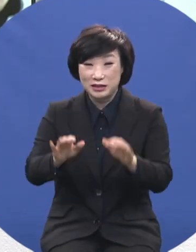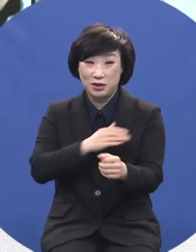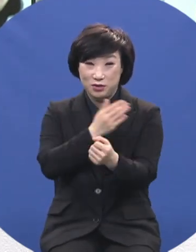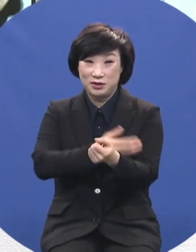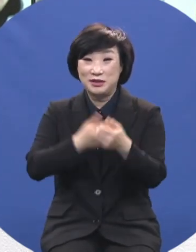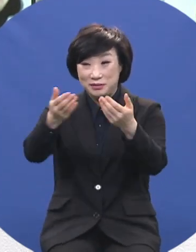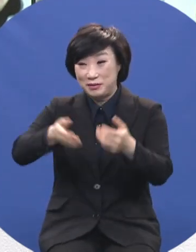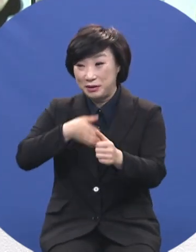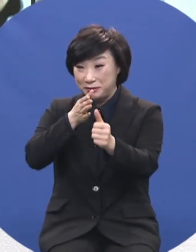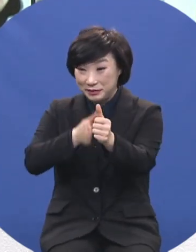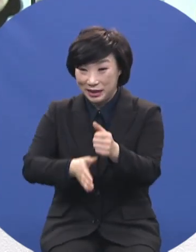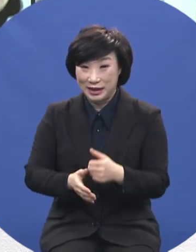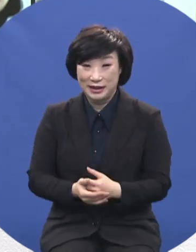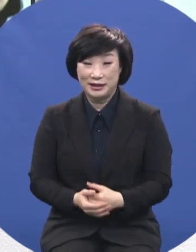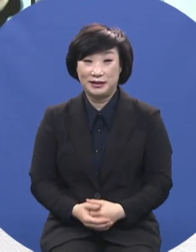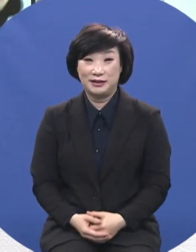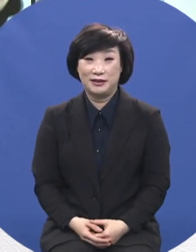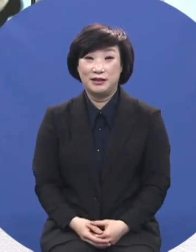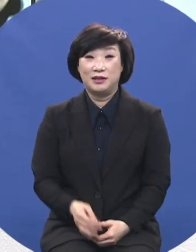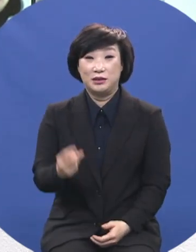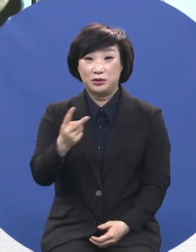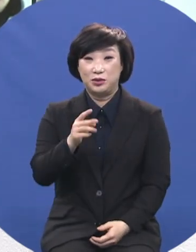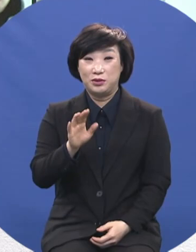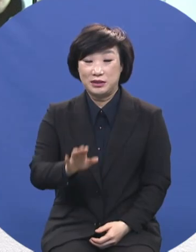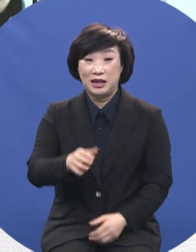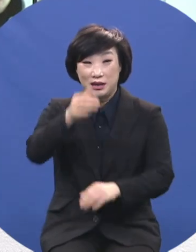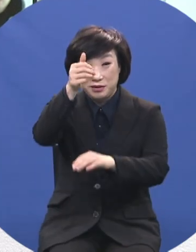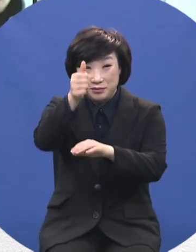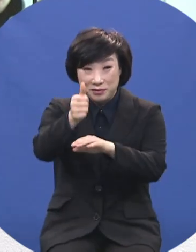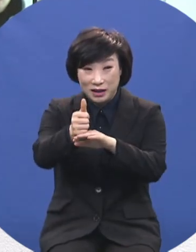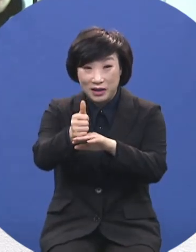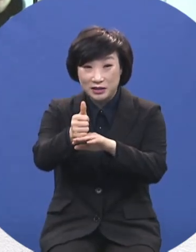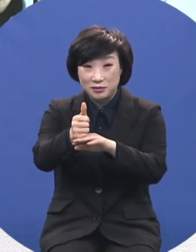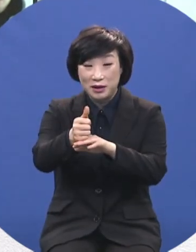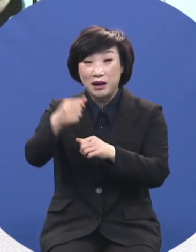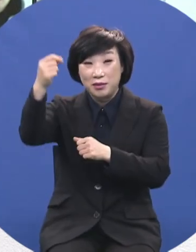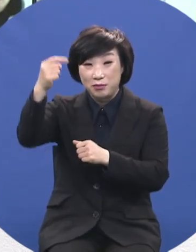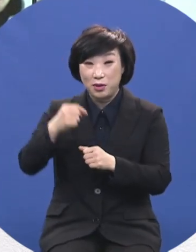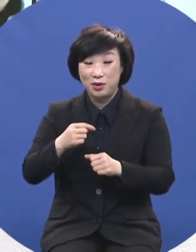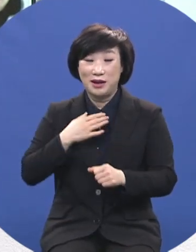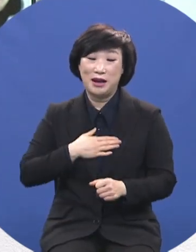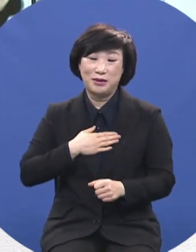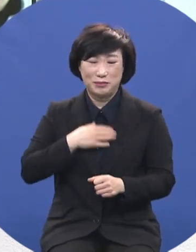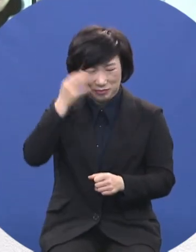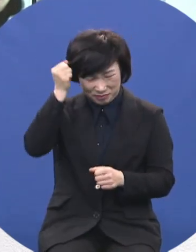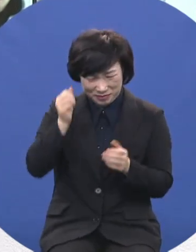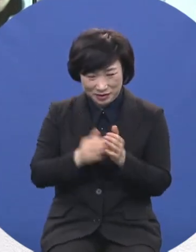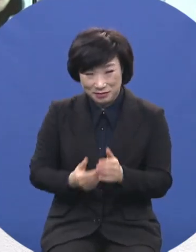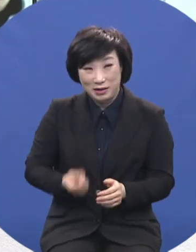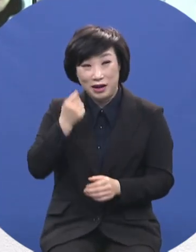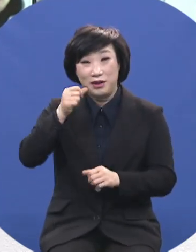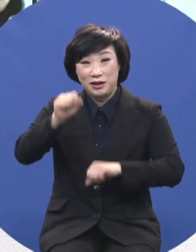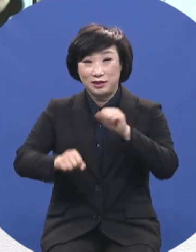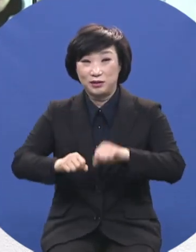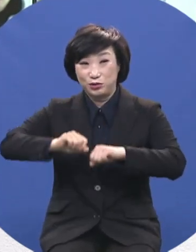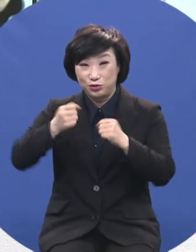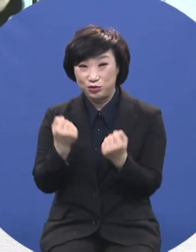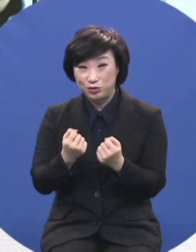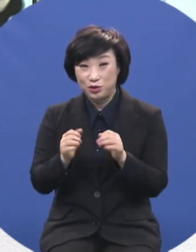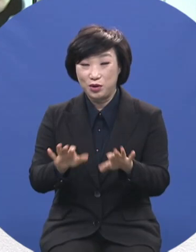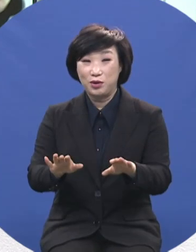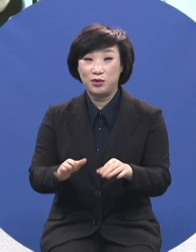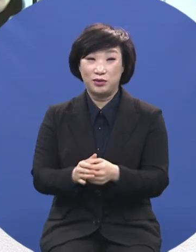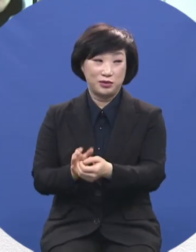권능을 받자. 그리고 최후의 명령인 줄 알고 즉각 움직여서